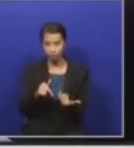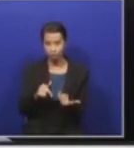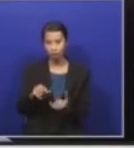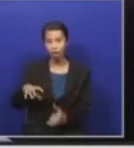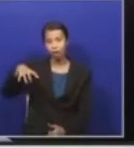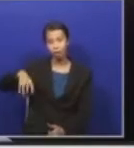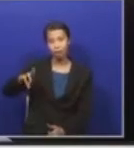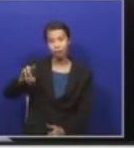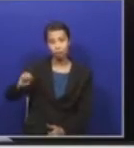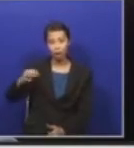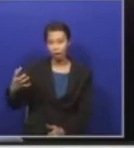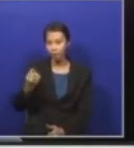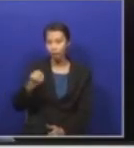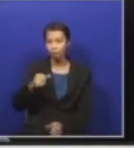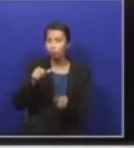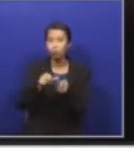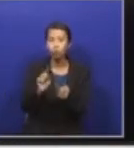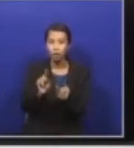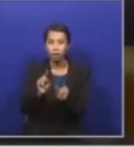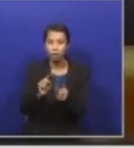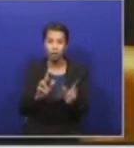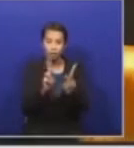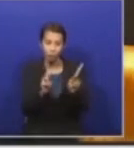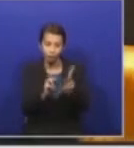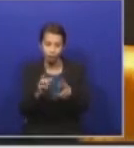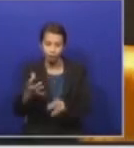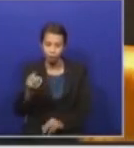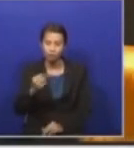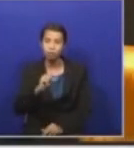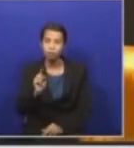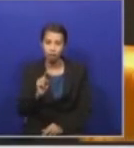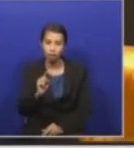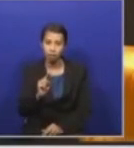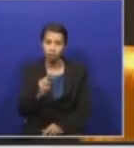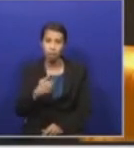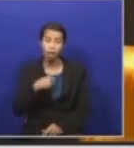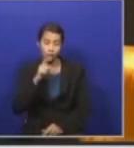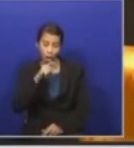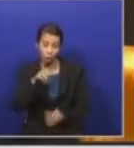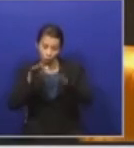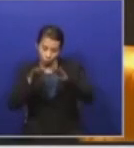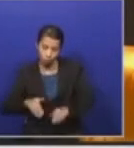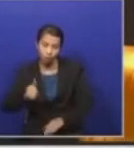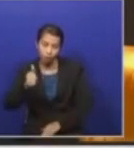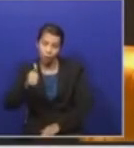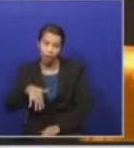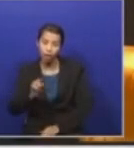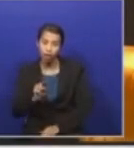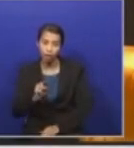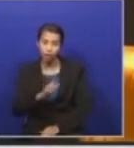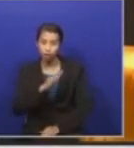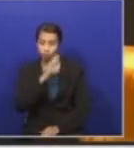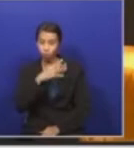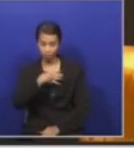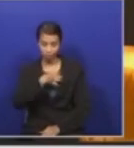าอยู่ที่ไหนอำนาจของกรรมธิการอยู่ที่ไหนท่านสามารถที่จะปรับลดได้หรือไม่ถ้าท่านจะปรับลดผมเข้าใจครับ